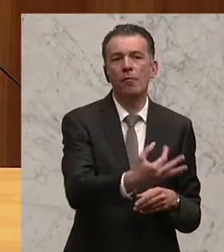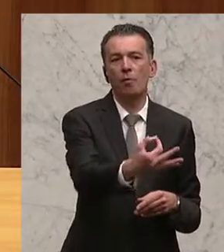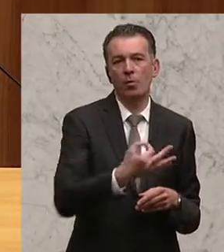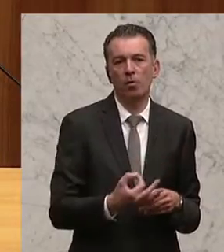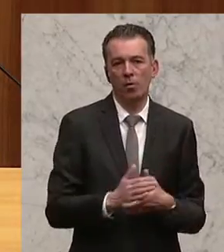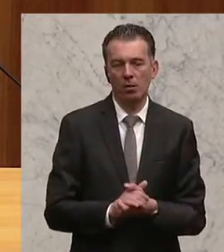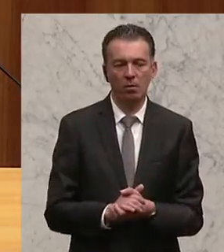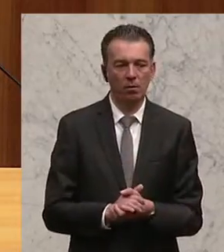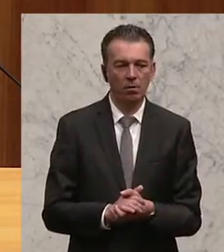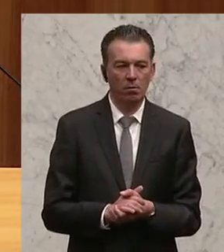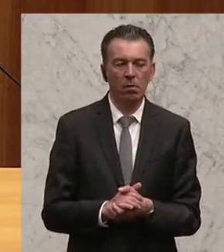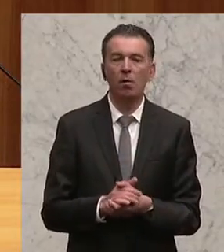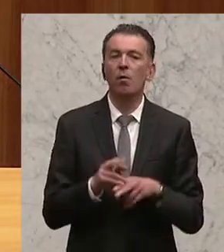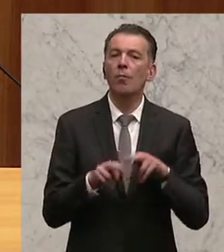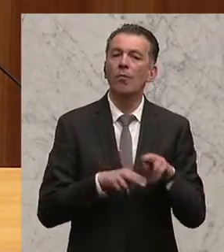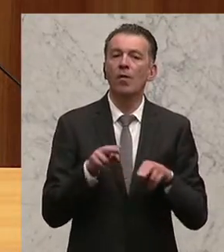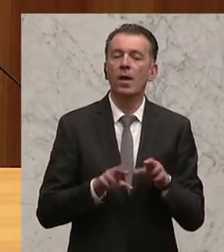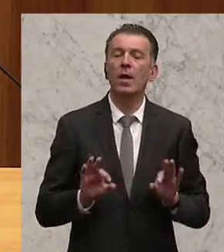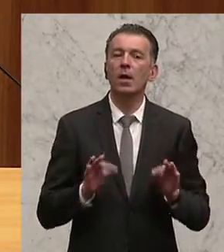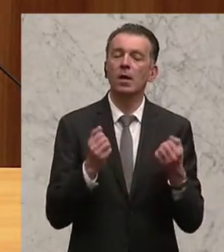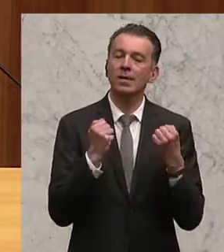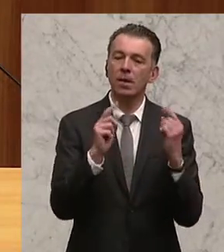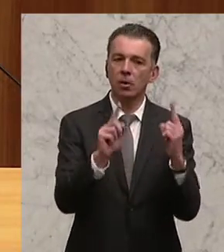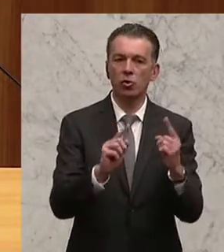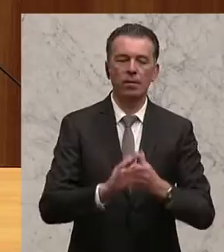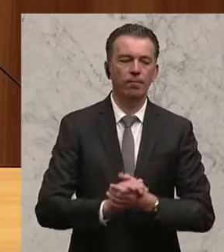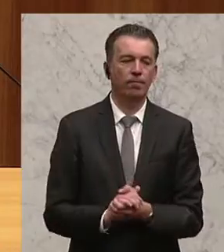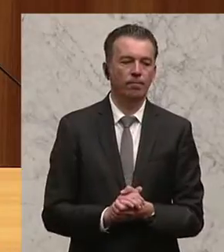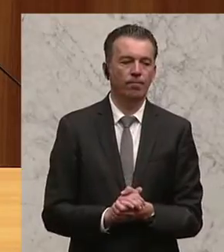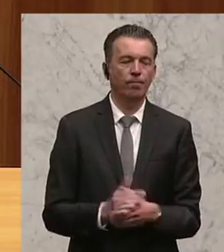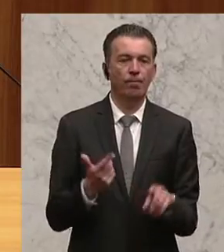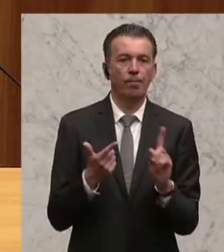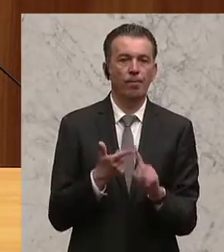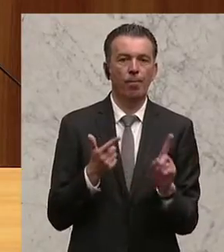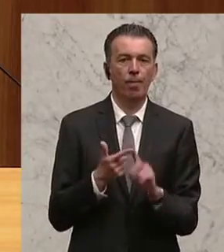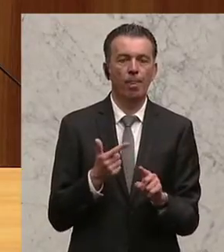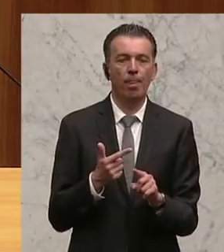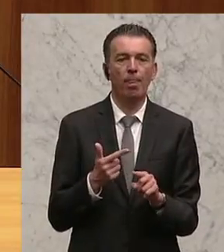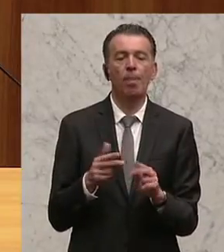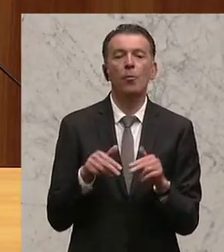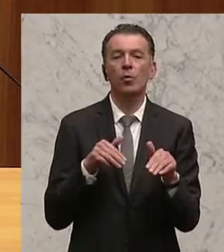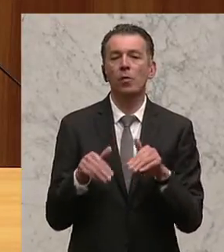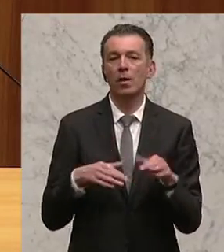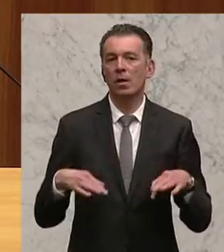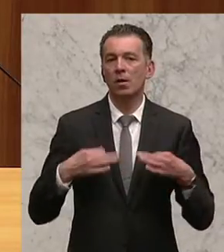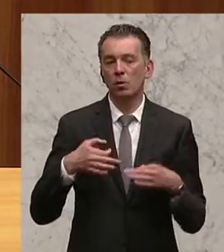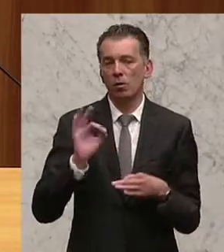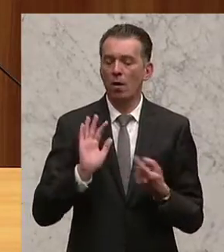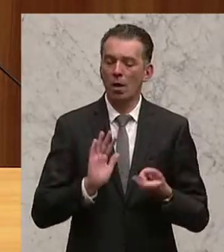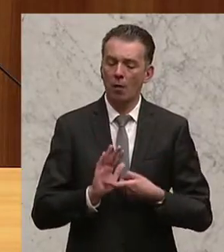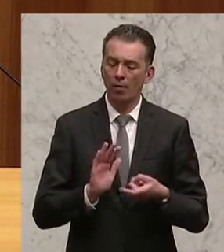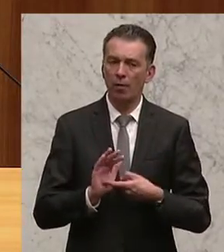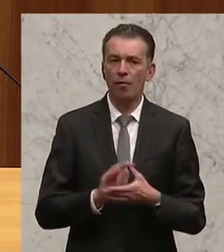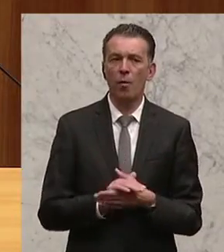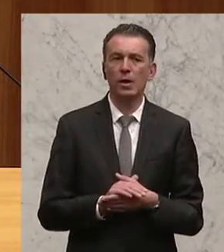zu betragen, um die pflegerische Qualität sicherzustellen. Zweitens, Bundesministerin für Gesundheit und Frauen wird